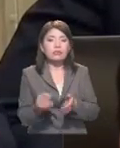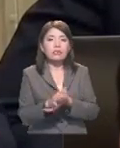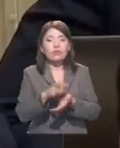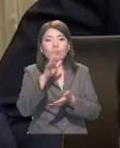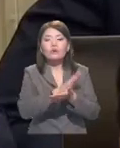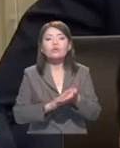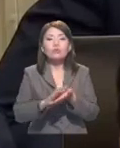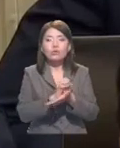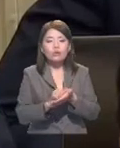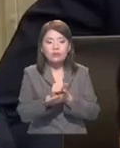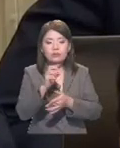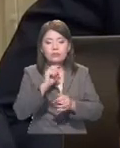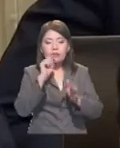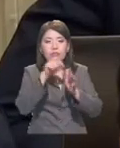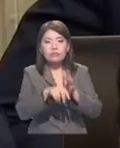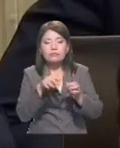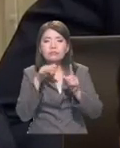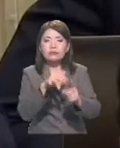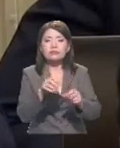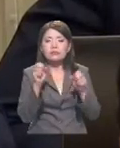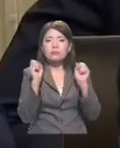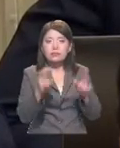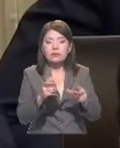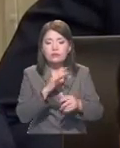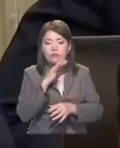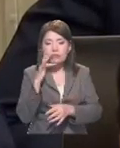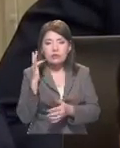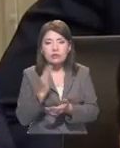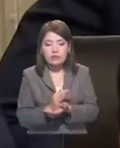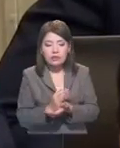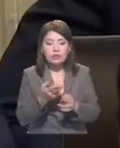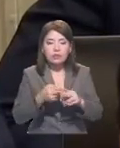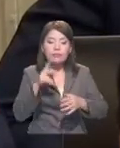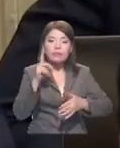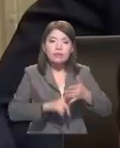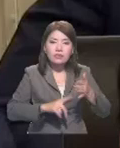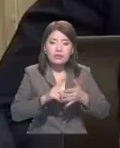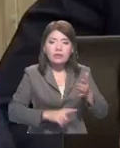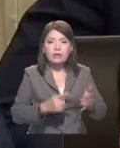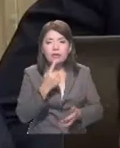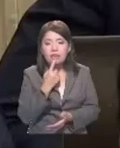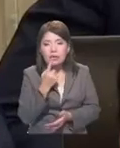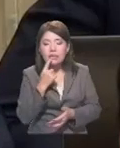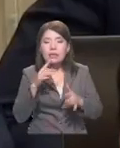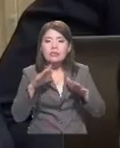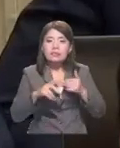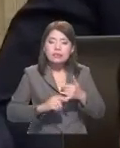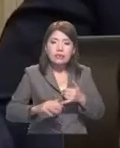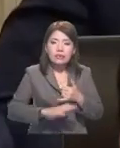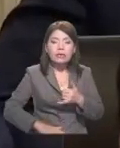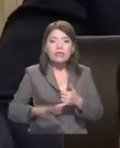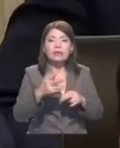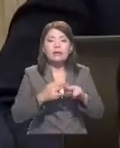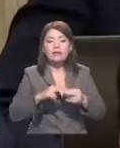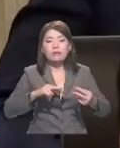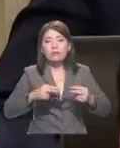үшін елге қарсы қауіпті күштерге айналдырып жатыр. Дінге, тілге, жерге қарсы елбұзар теріс